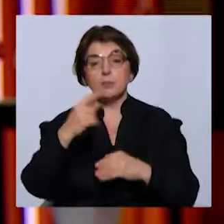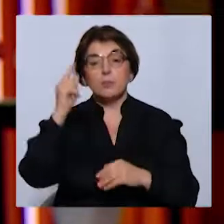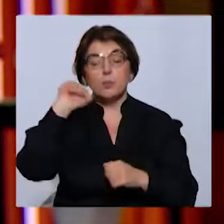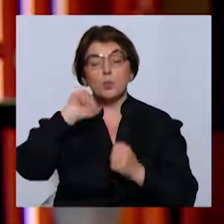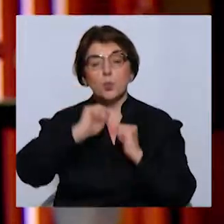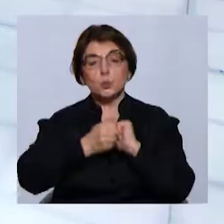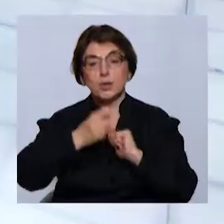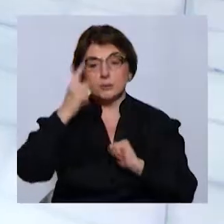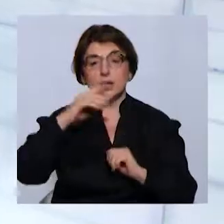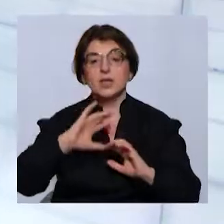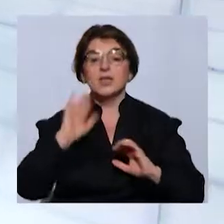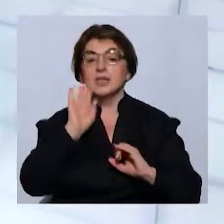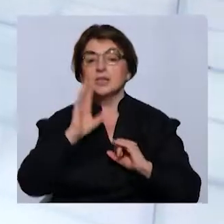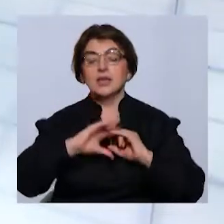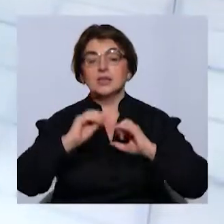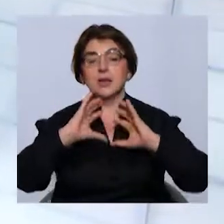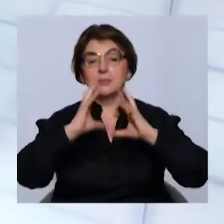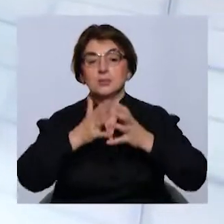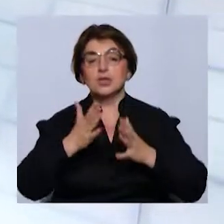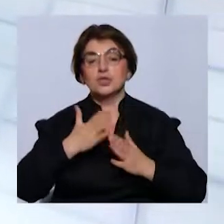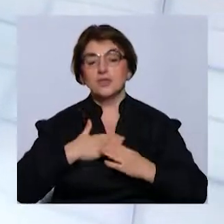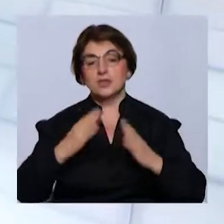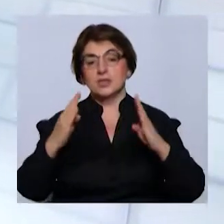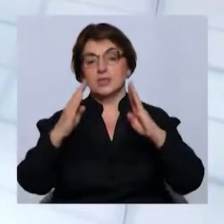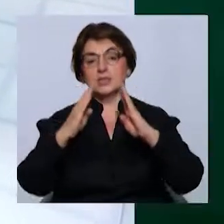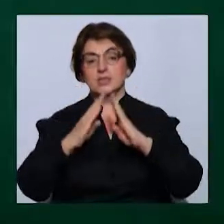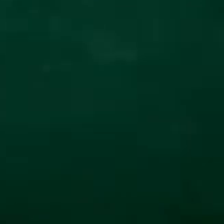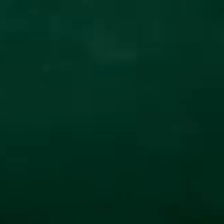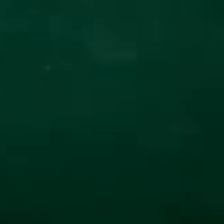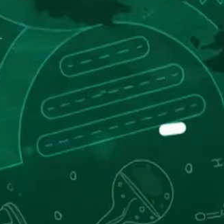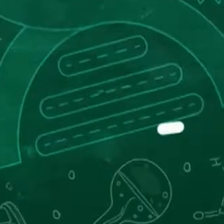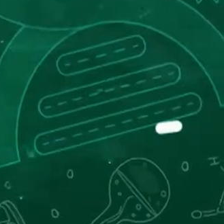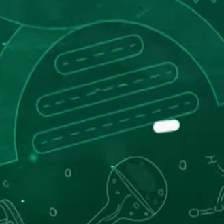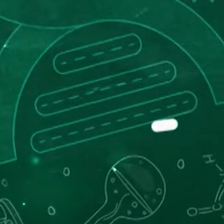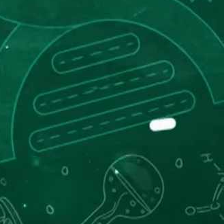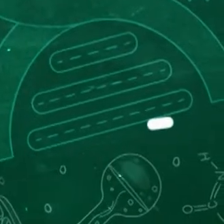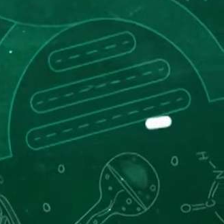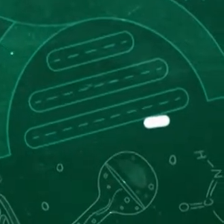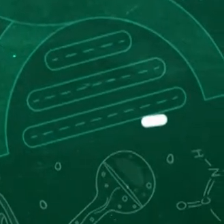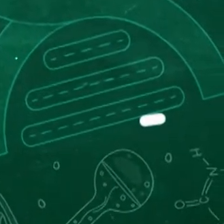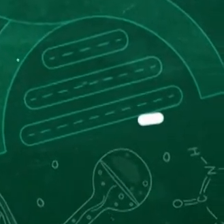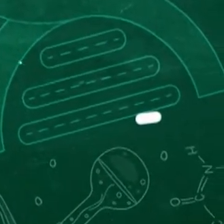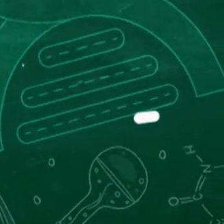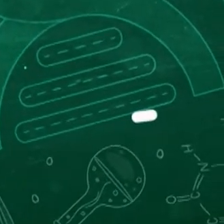გახსოვდეთ, დედამიწა ჩვენი სახლია.